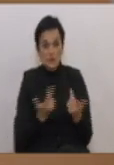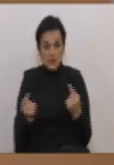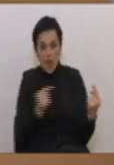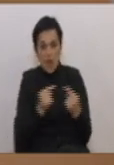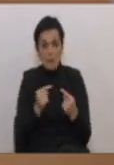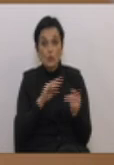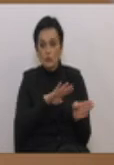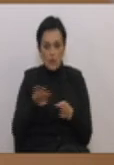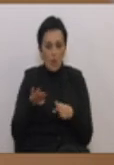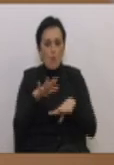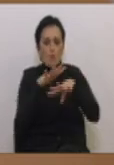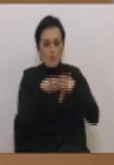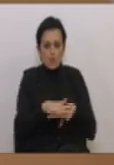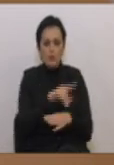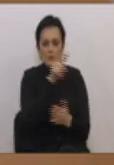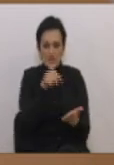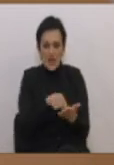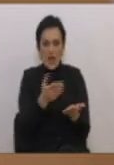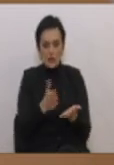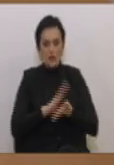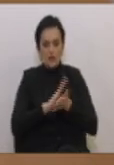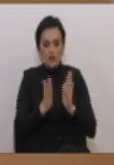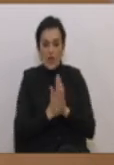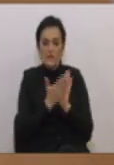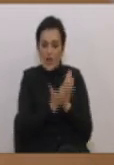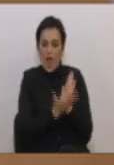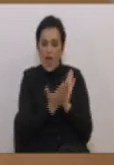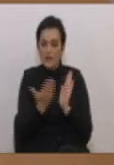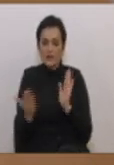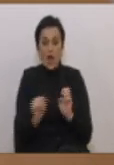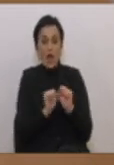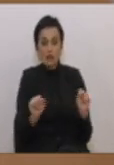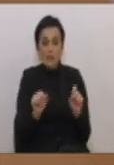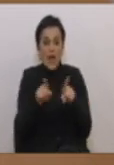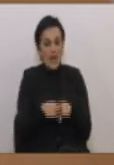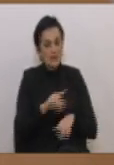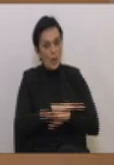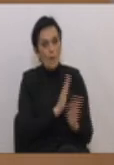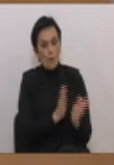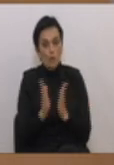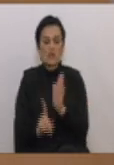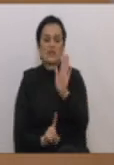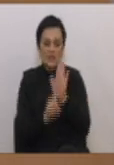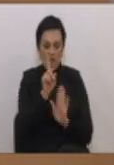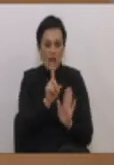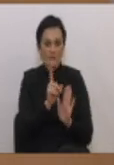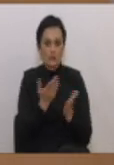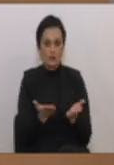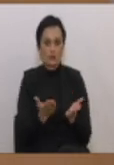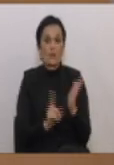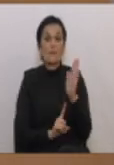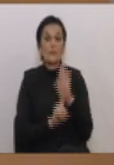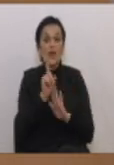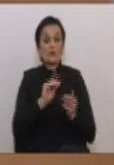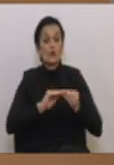რაღაცის ფუნდამენტურ საკითხებზე შევთანხმდეთ რომ აი ეს არ შეიძლება ასე მოქცევა და დავიწყოთ და გავიწყოთ